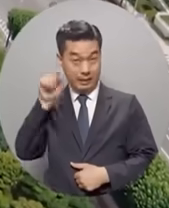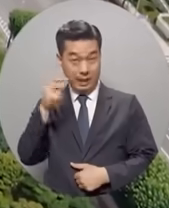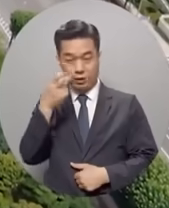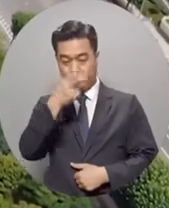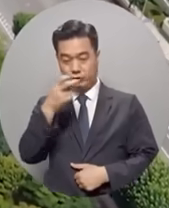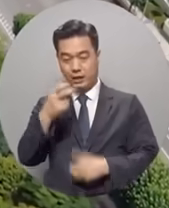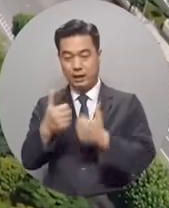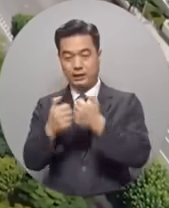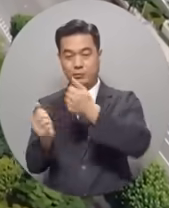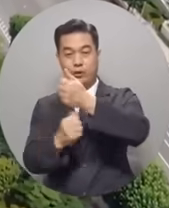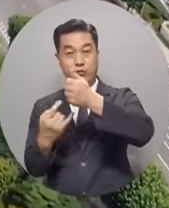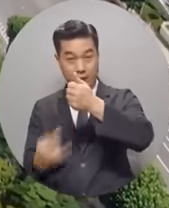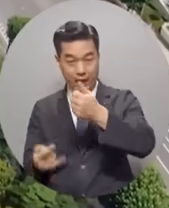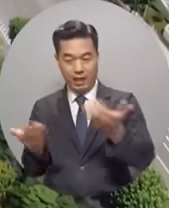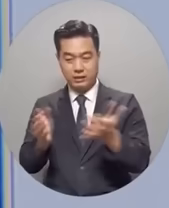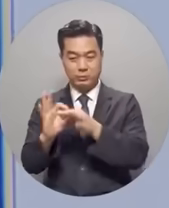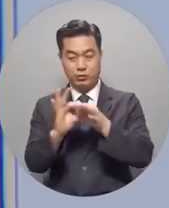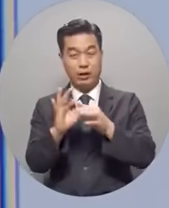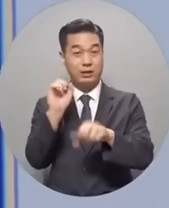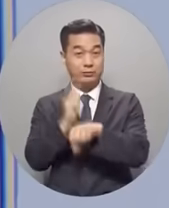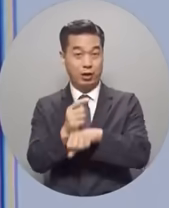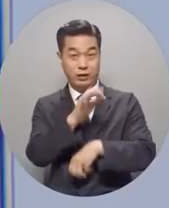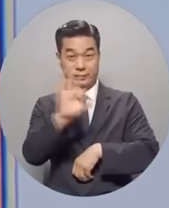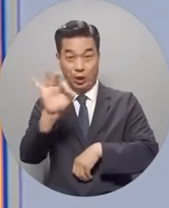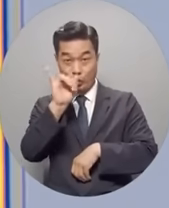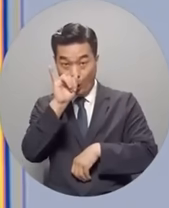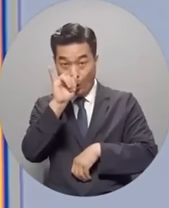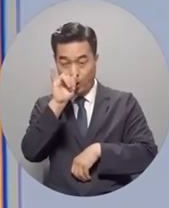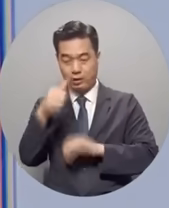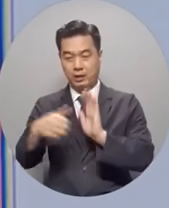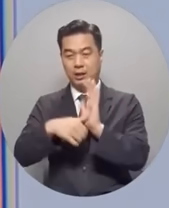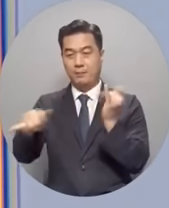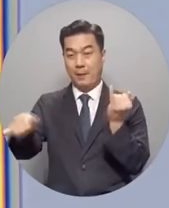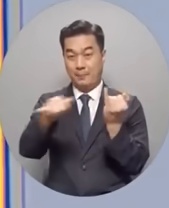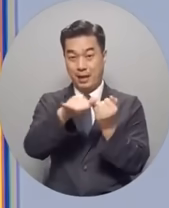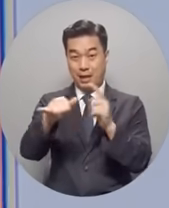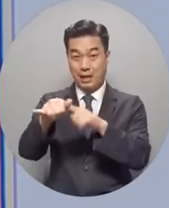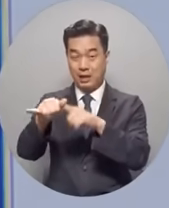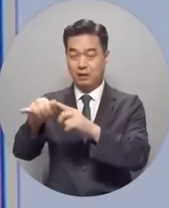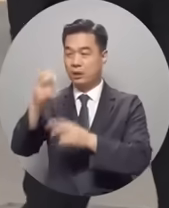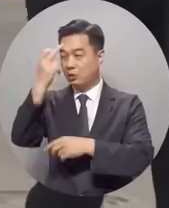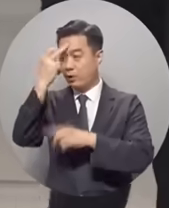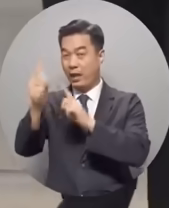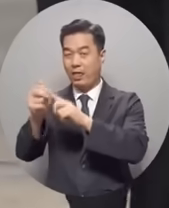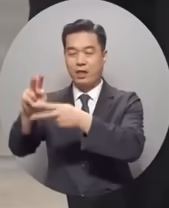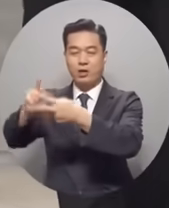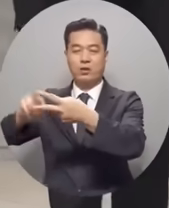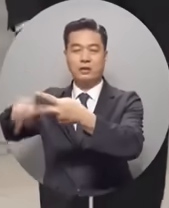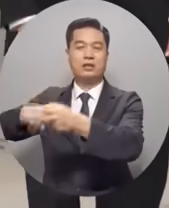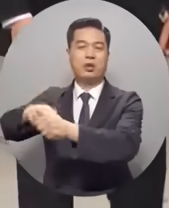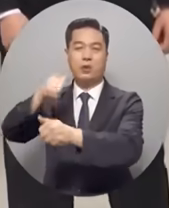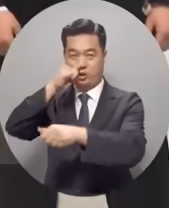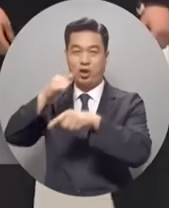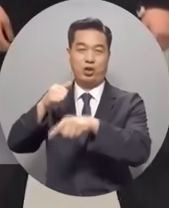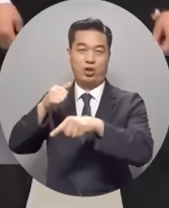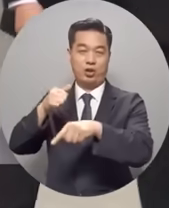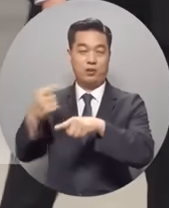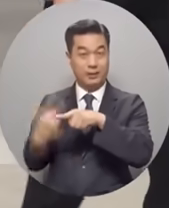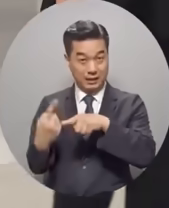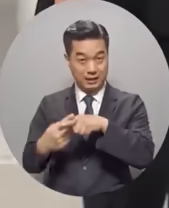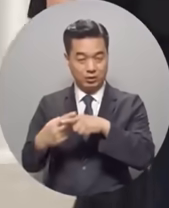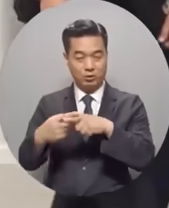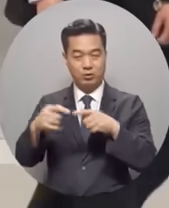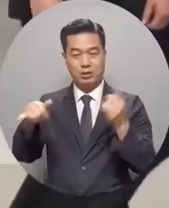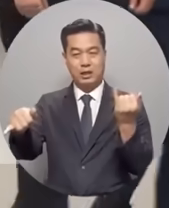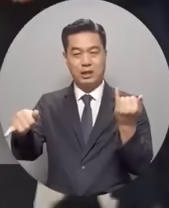수사심의위가 직무 관련성을 인정하면 디올백을 준 최 목사는 형사처벌 대상이 됩니다. 마찬가지로 디올백을 받은